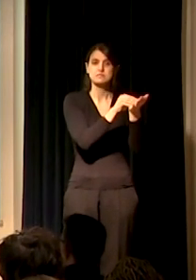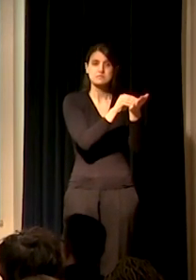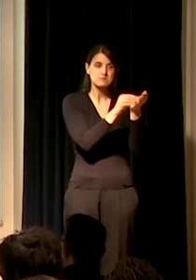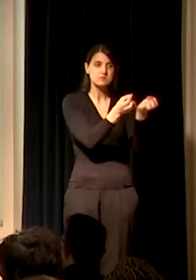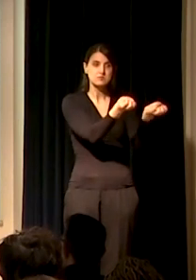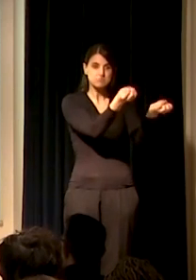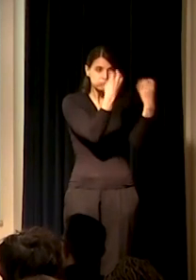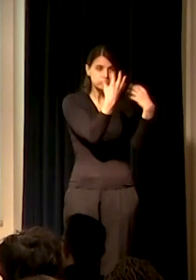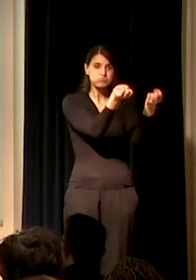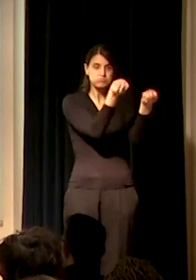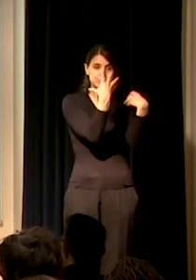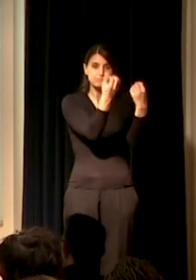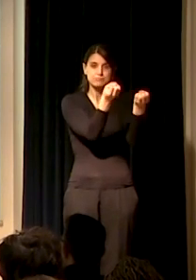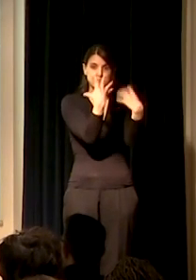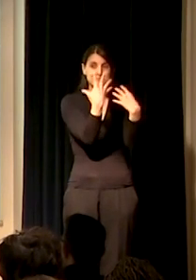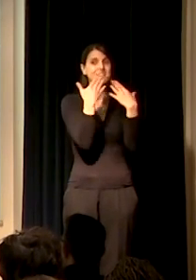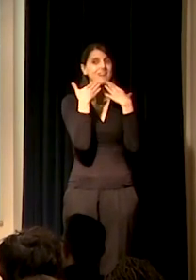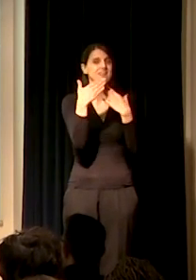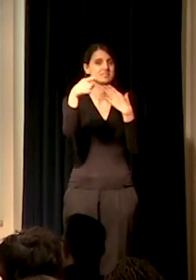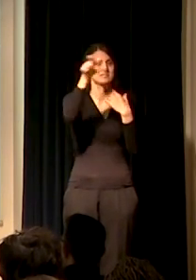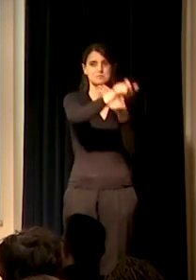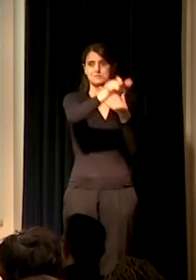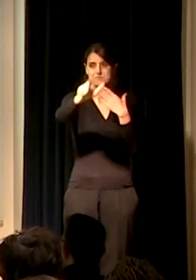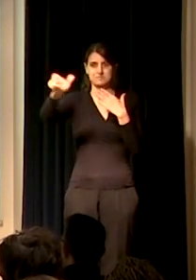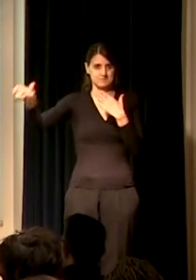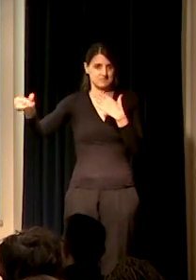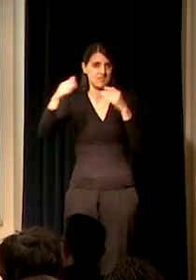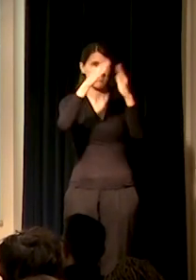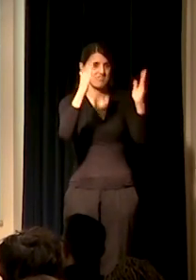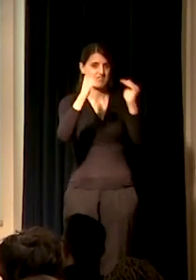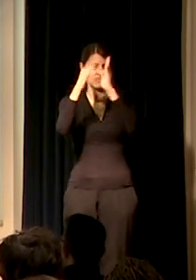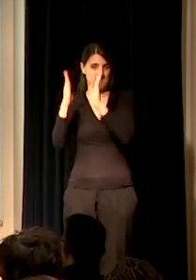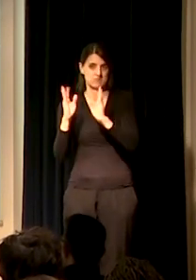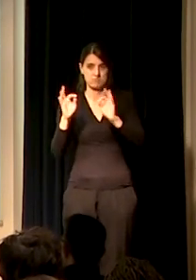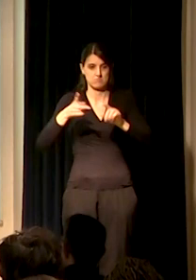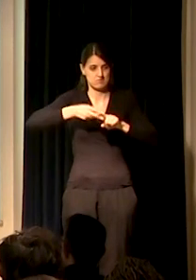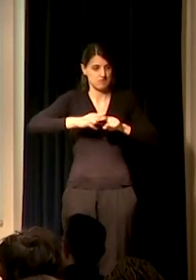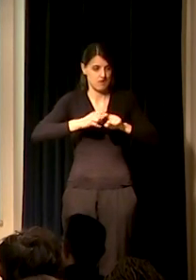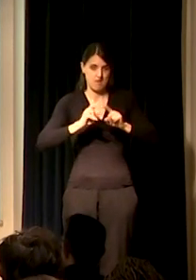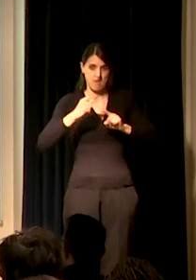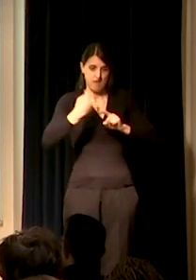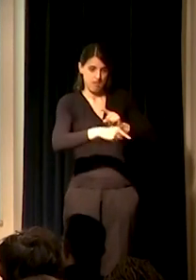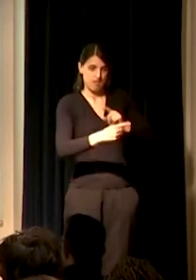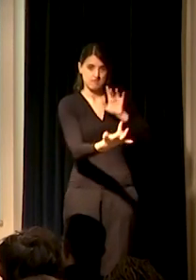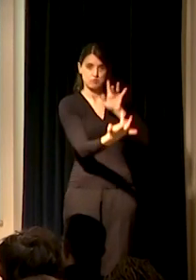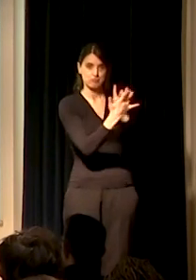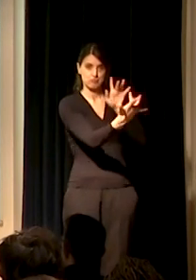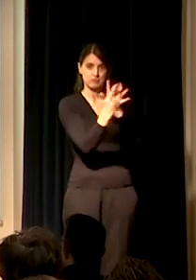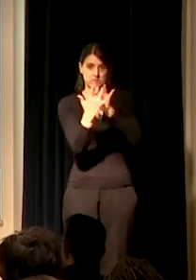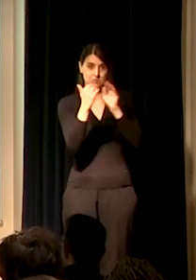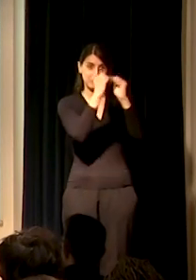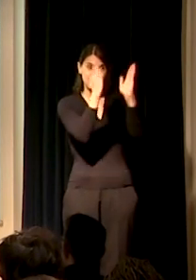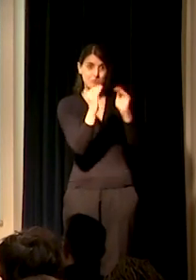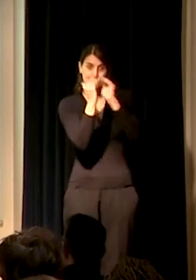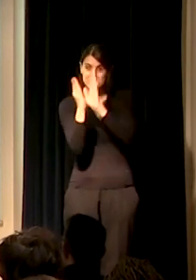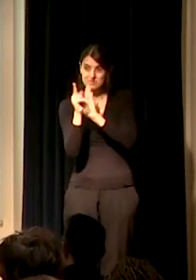molta informació, però ens arriba molt a través de vosaltres, a través dels diferents mecanismes que tenim, perquè les entitats que esteu treballant directament